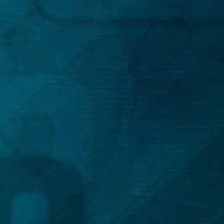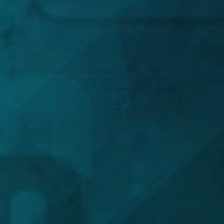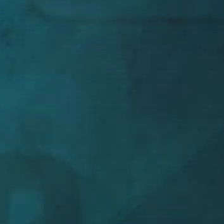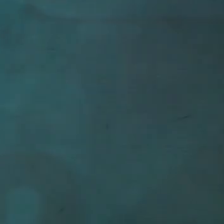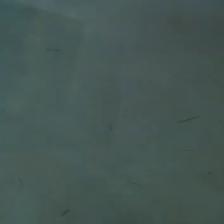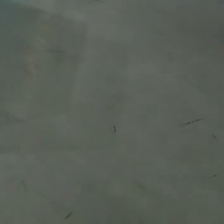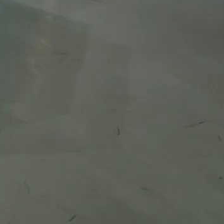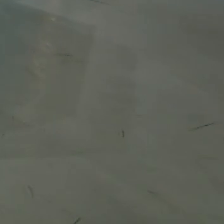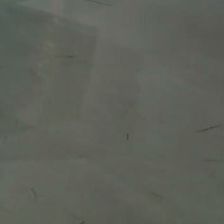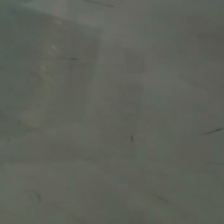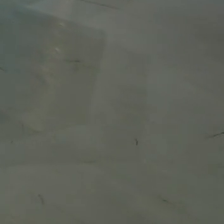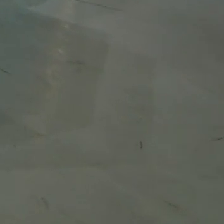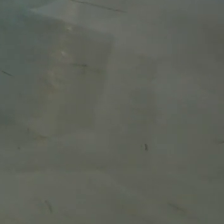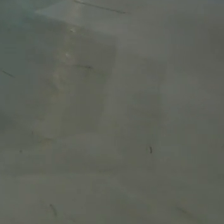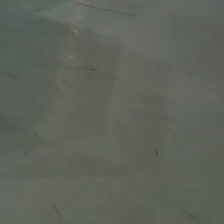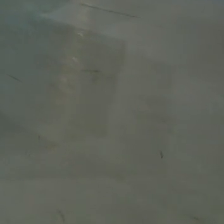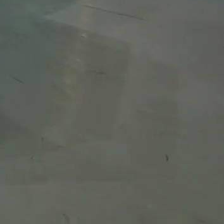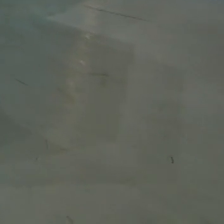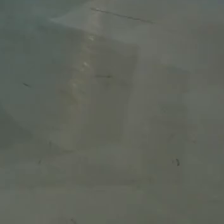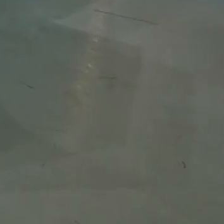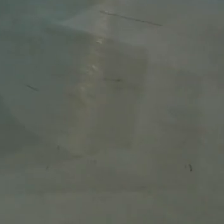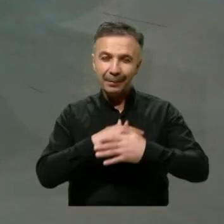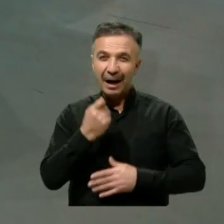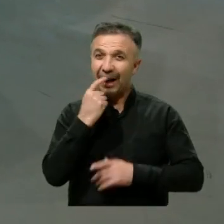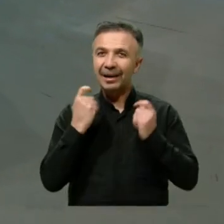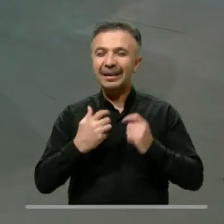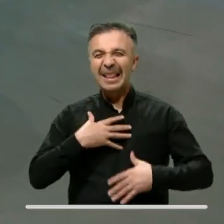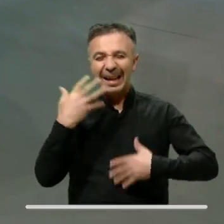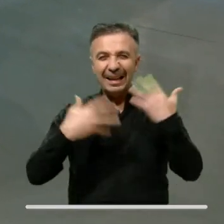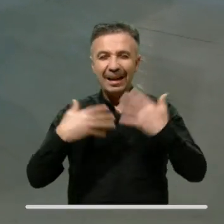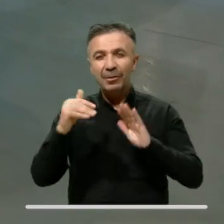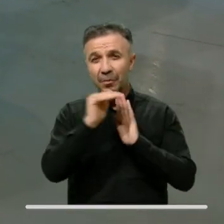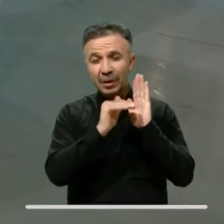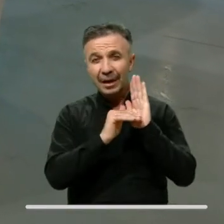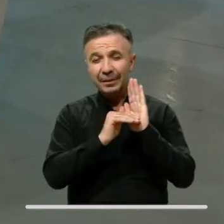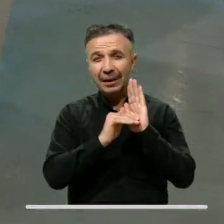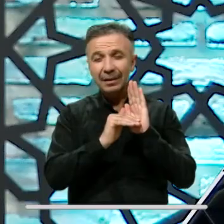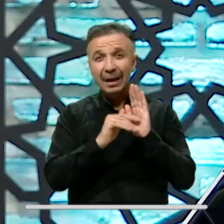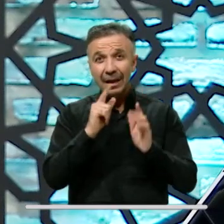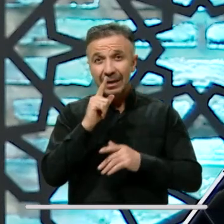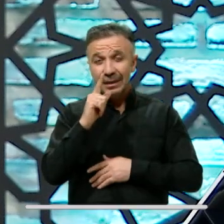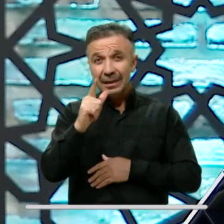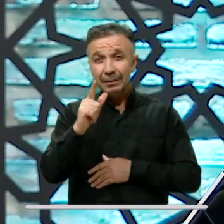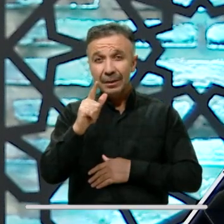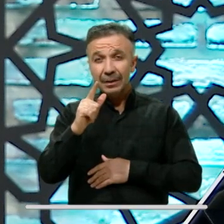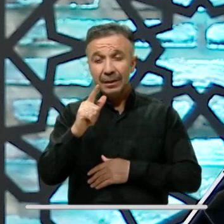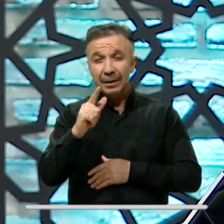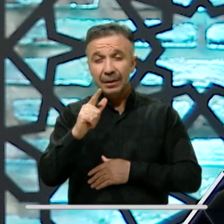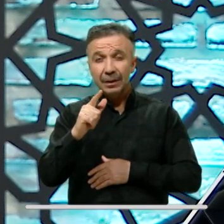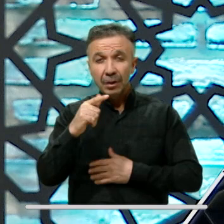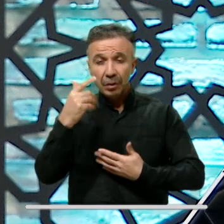farzdır. Efendim hayırlı akşamlar diliyoruz Ankara'dan, Diyanet Televizyonu stüdyolarından. Sesimizin, görüntümüzün ulaştığı